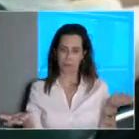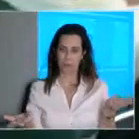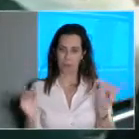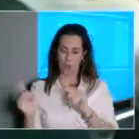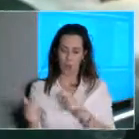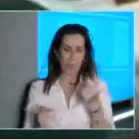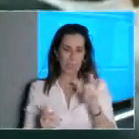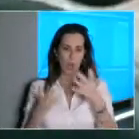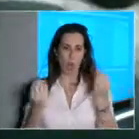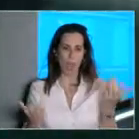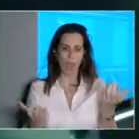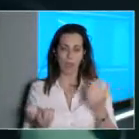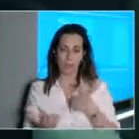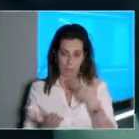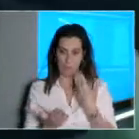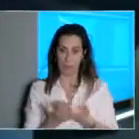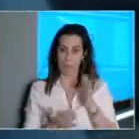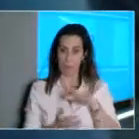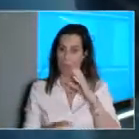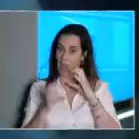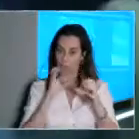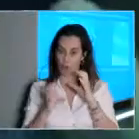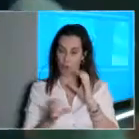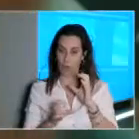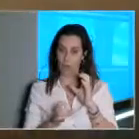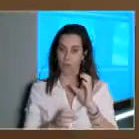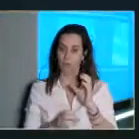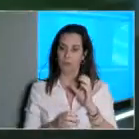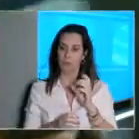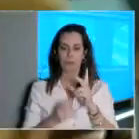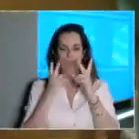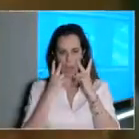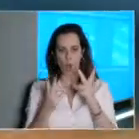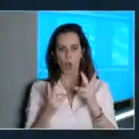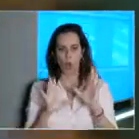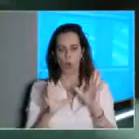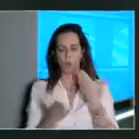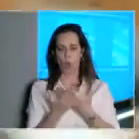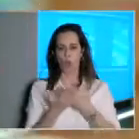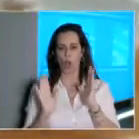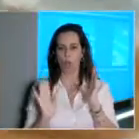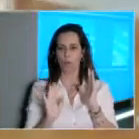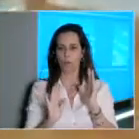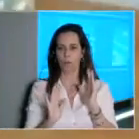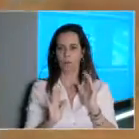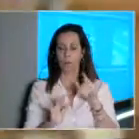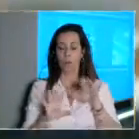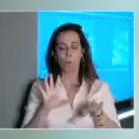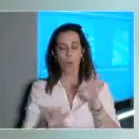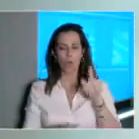לא מקצתה, ואני ממליץ גם לתקשורת הארצית להסתכל לעובדות בעיניים. נבחר